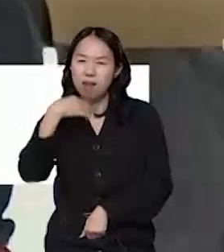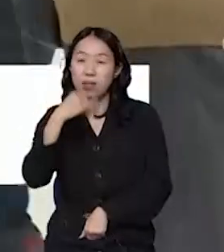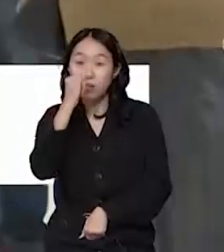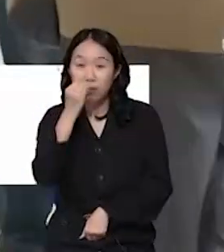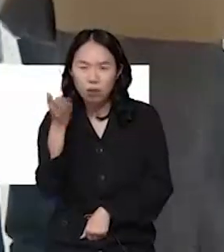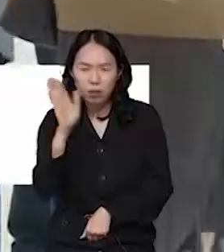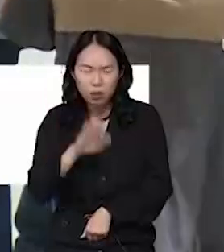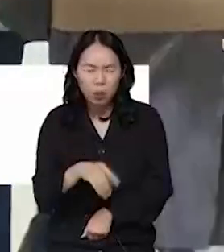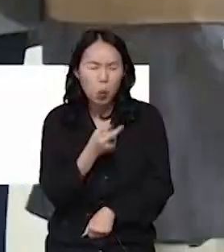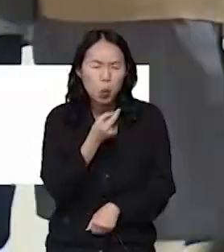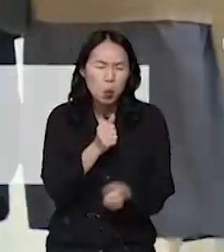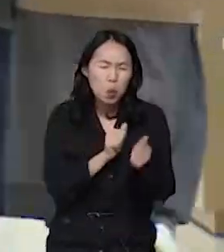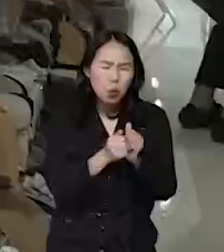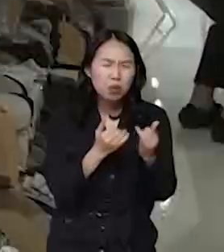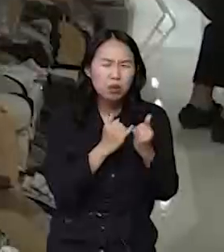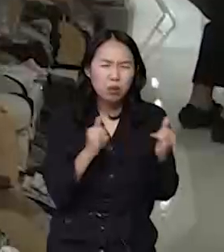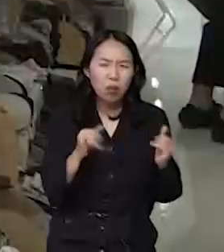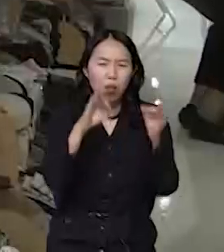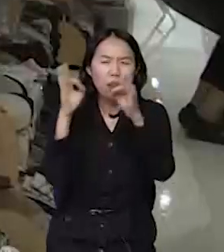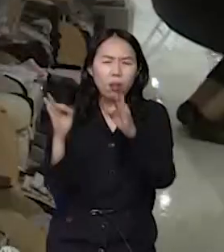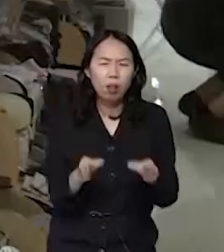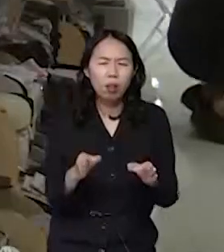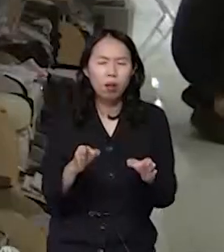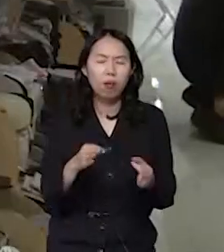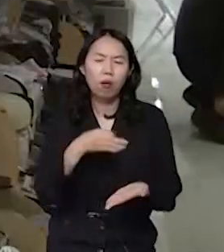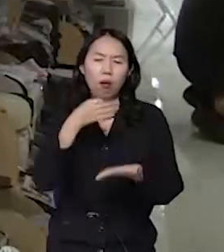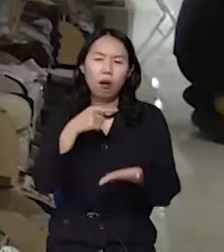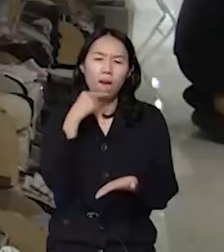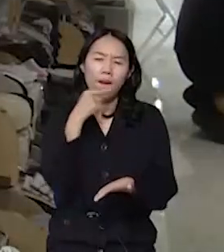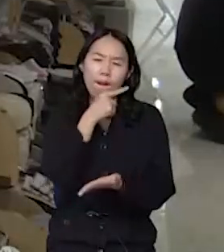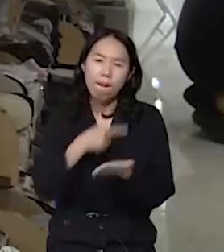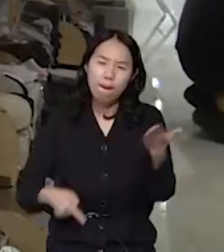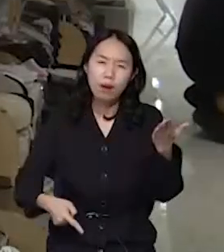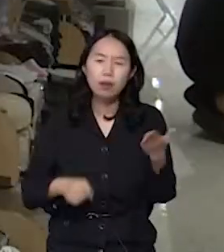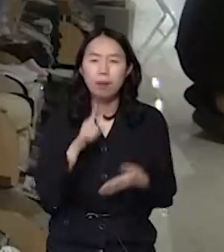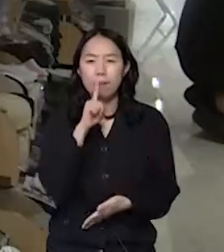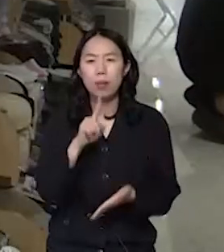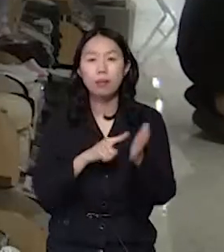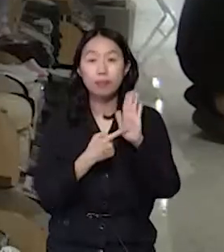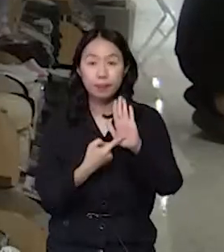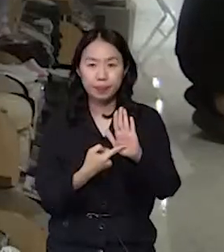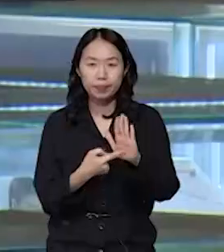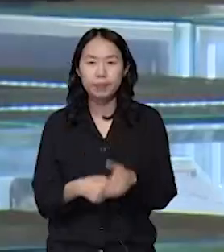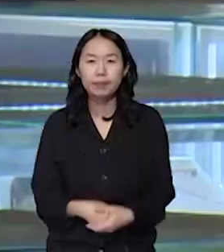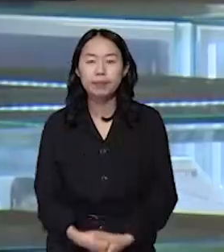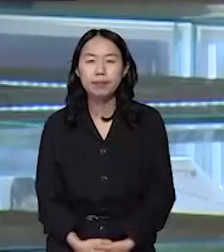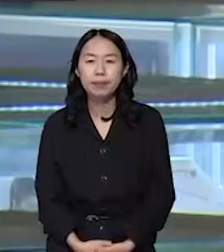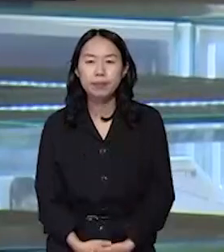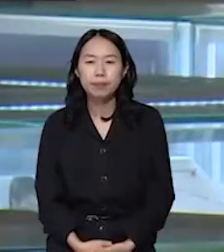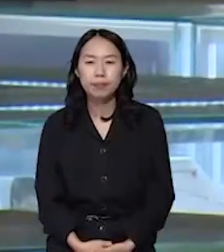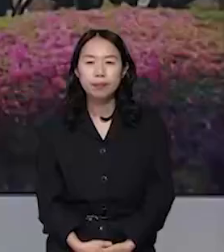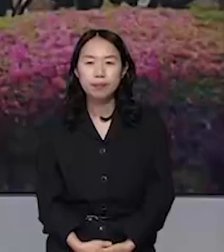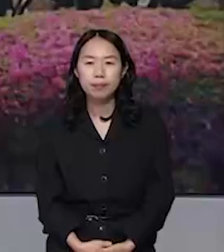봤지만 소액 주주들은 주가 폭락으로 재산상 피해를 입었다고 주장했습니다.